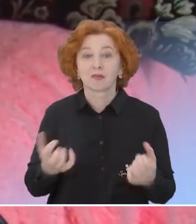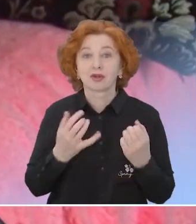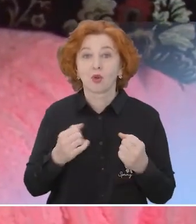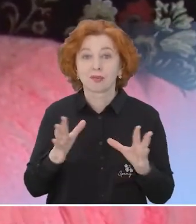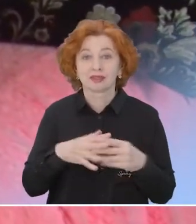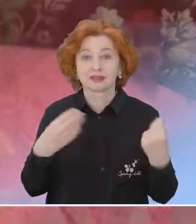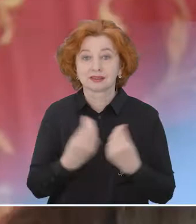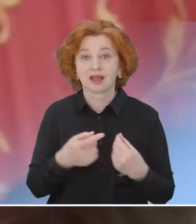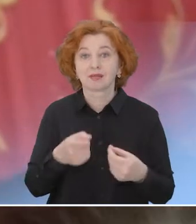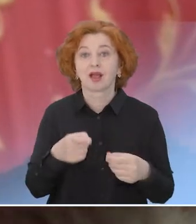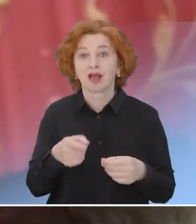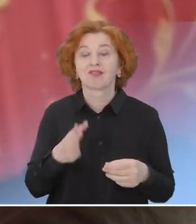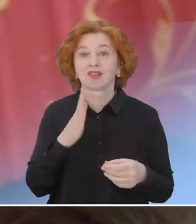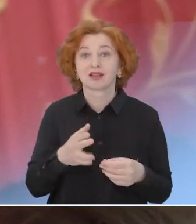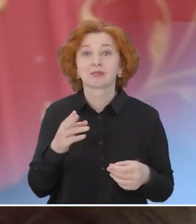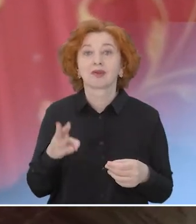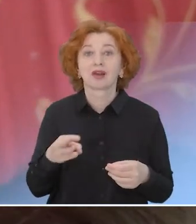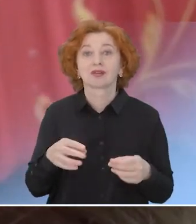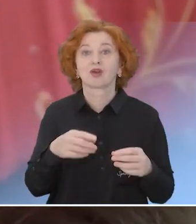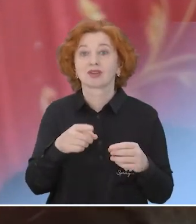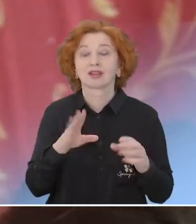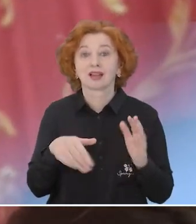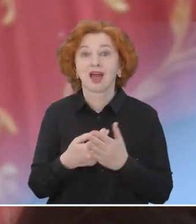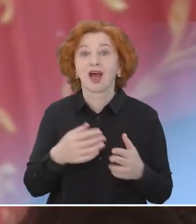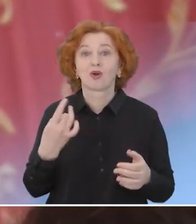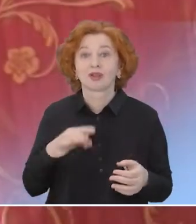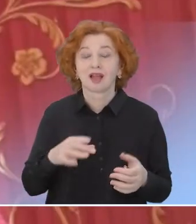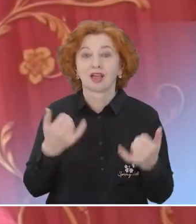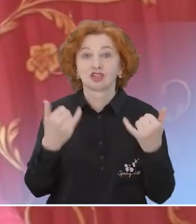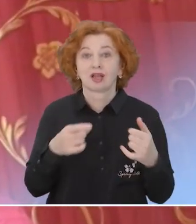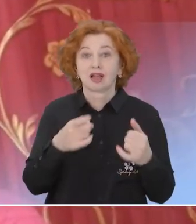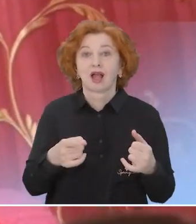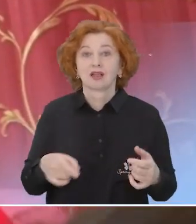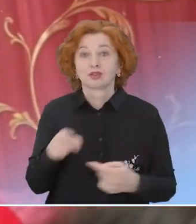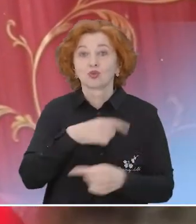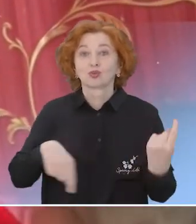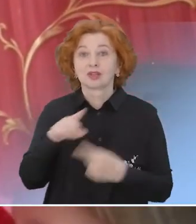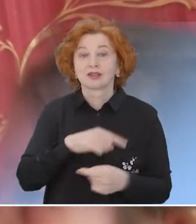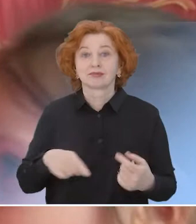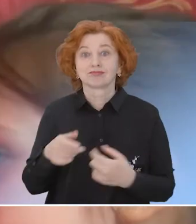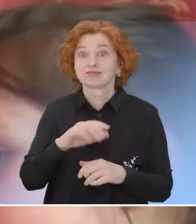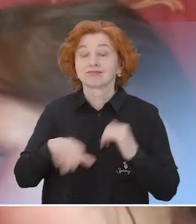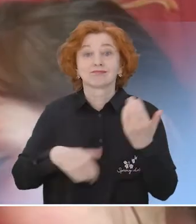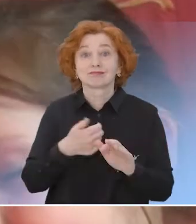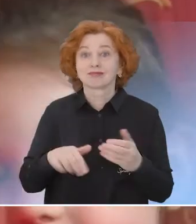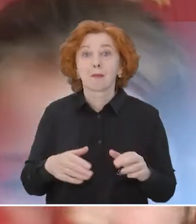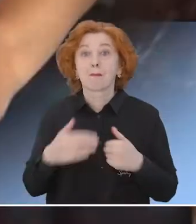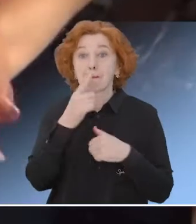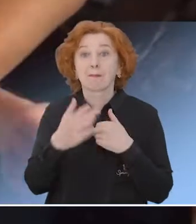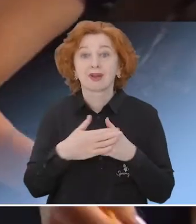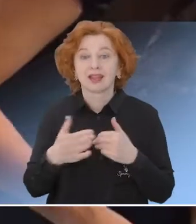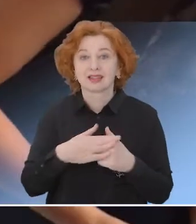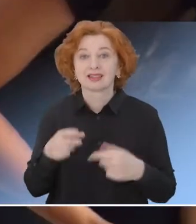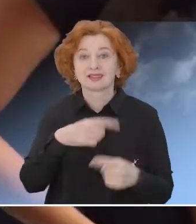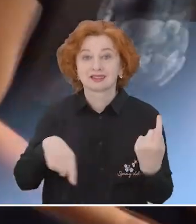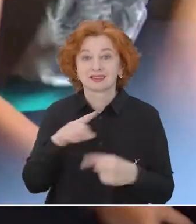в приемных семьях. Пусть Оксана и Владимир не кровные родители для малышей, но сейчас они друг для друга самые близкие люди.